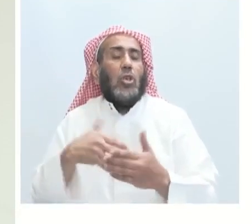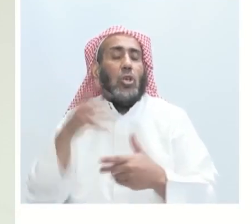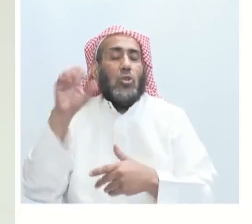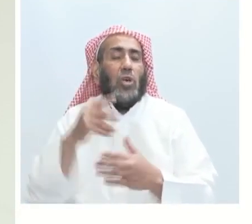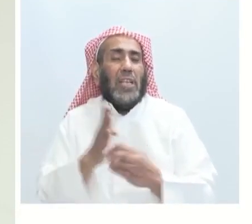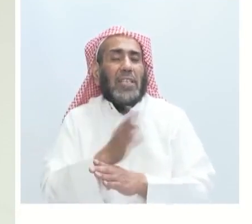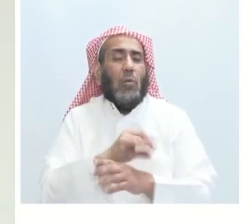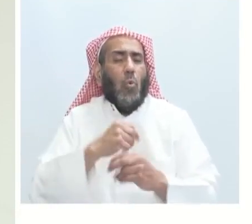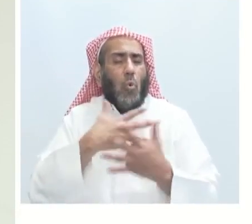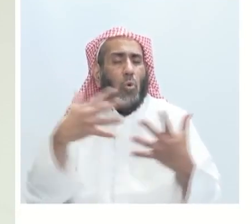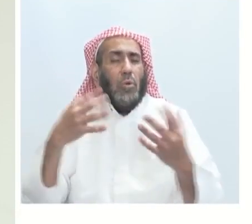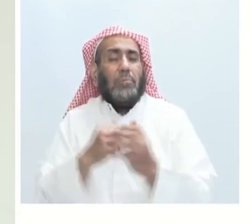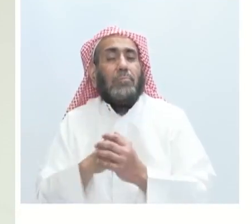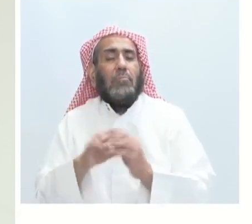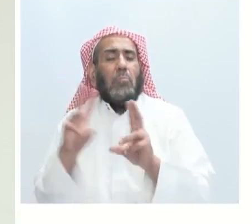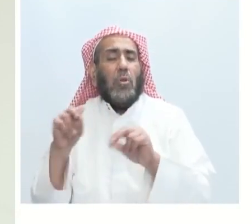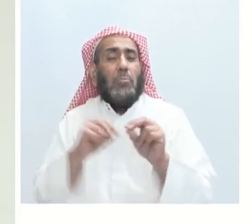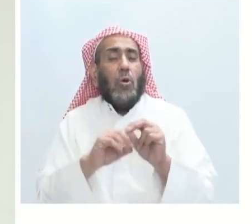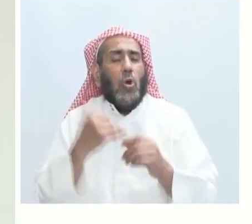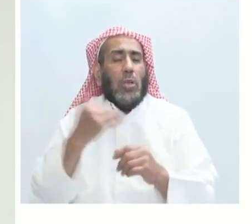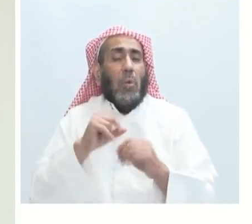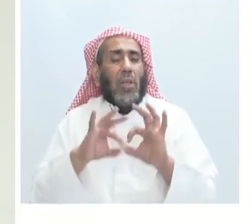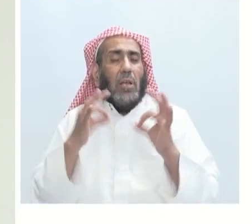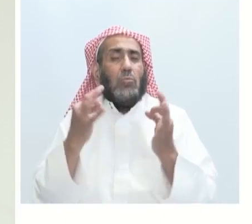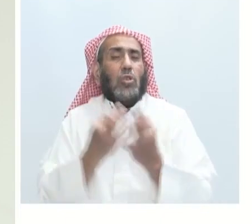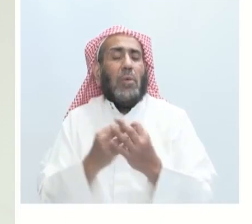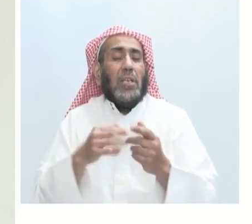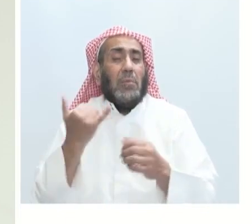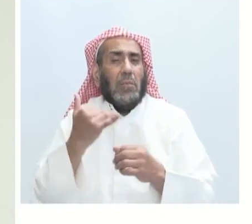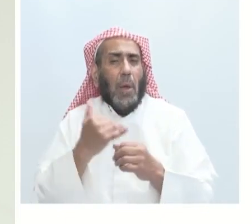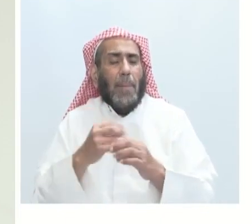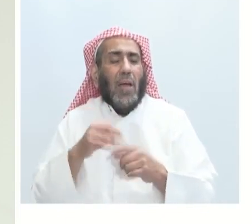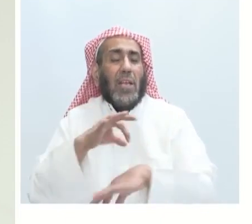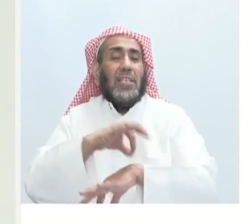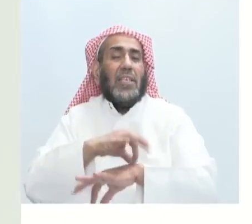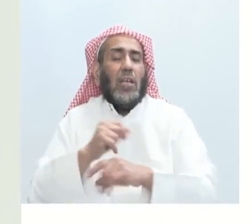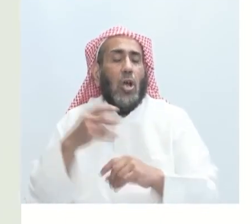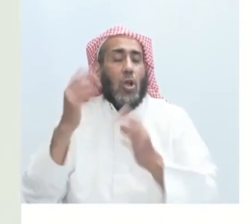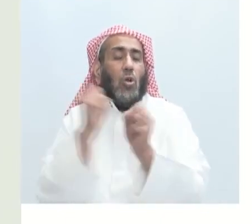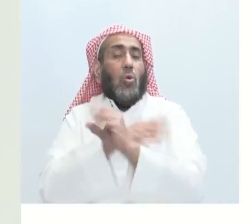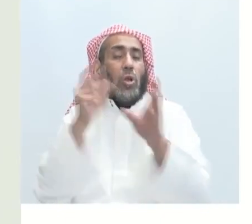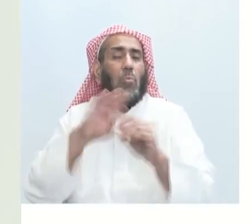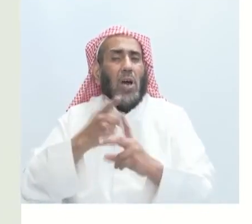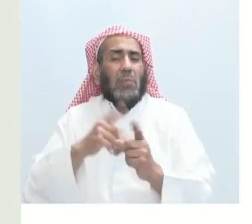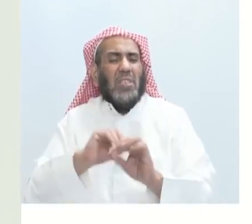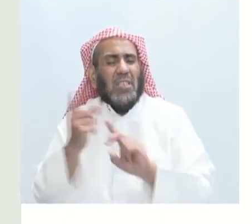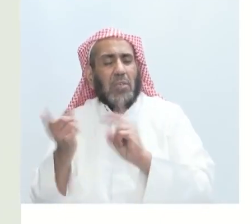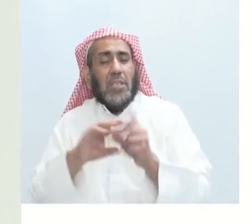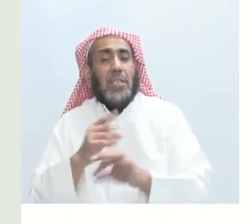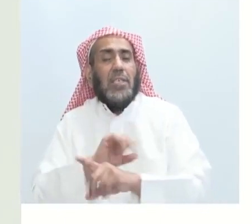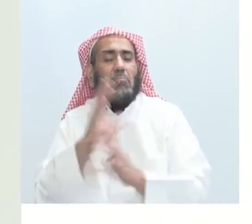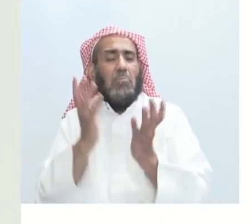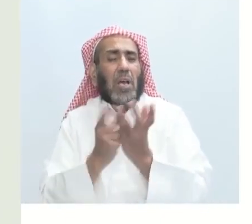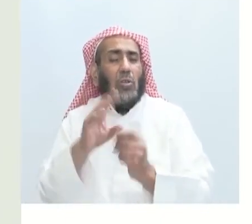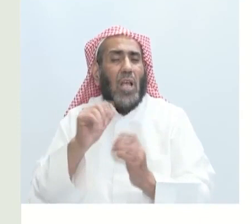الاتجاه طبعا هم كثر وتحدثنا عنهم وذكرنا ذلك واهتموا بقضايا المجتمع الى جانب الاهتمام بقضايا الانسانيه كالحر ومحاربه التمييز سماته اتجاه